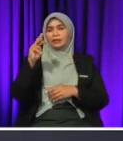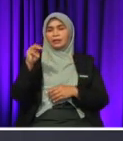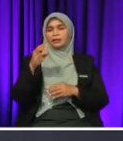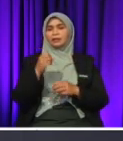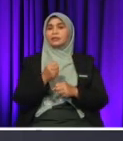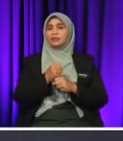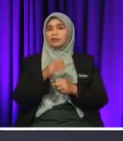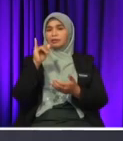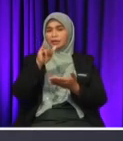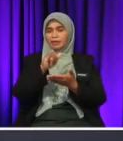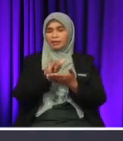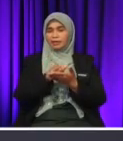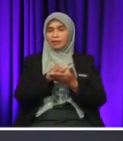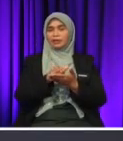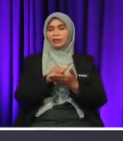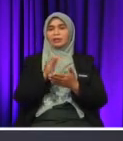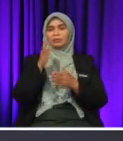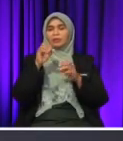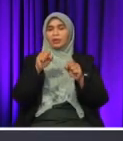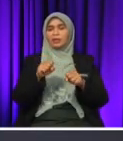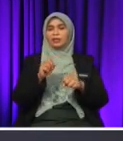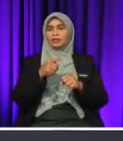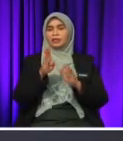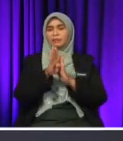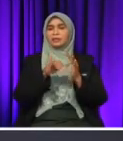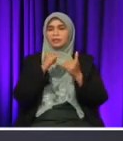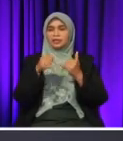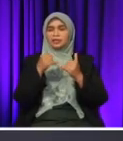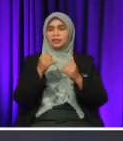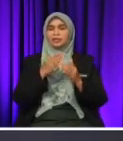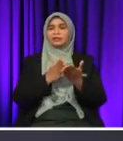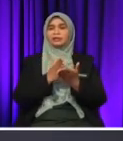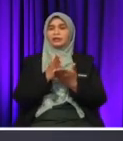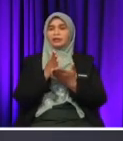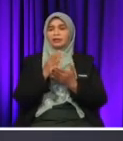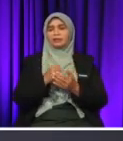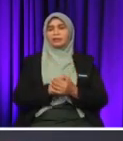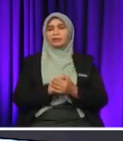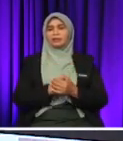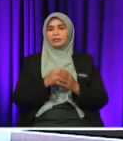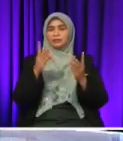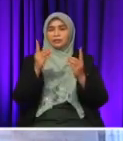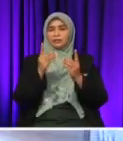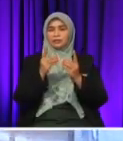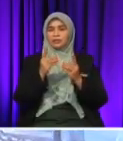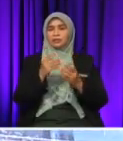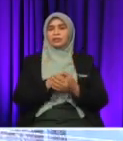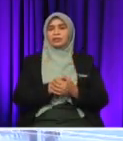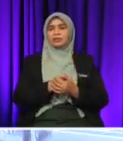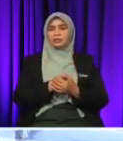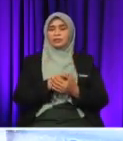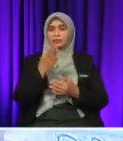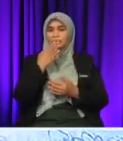keyakinan akan membolehkan kita percaya dan terus supaya jumpa dan jumpa lagi Terima kasih saya ucapkan terima